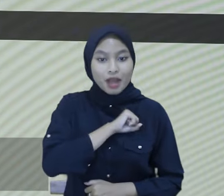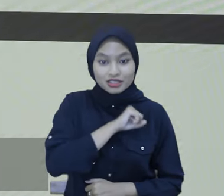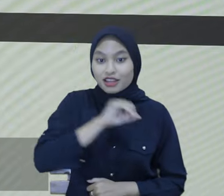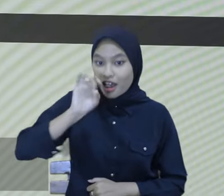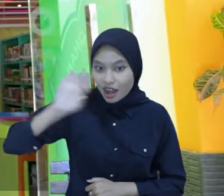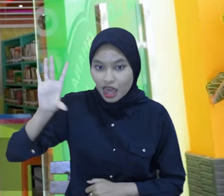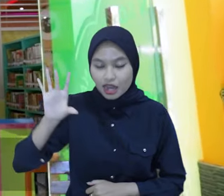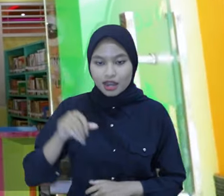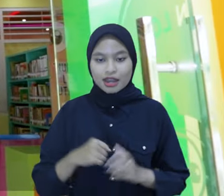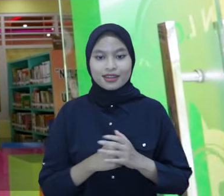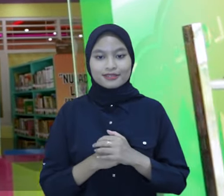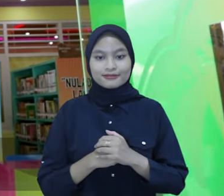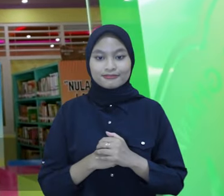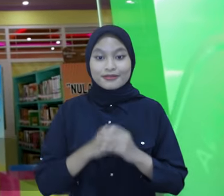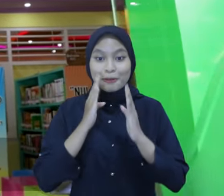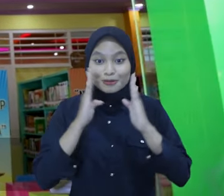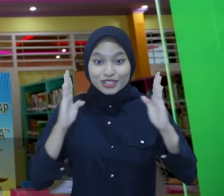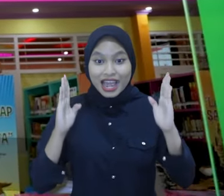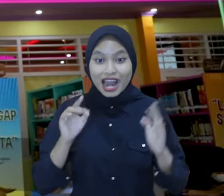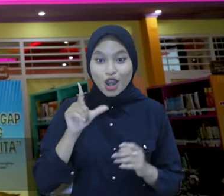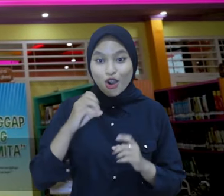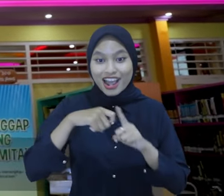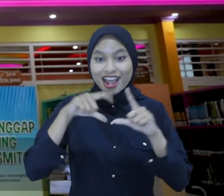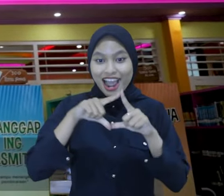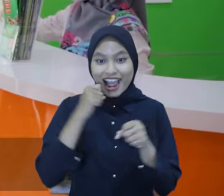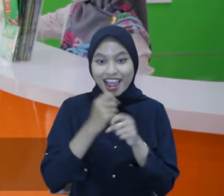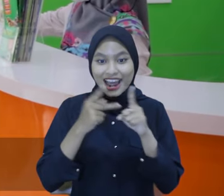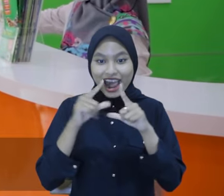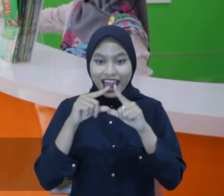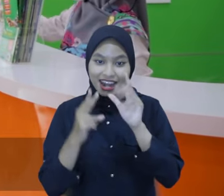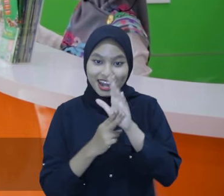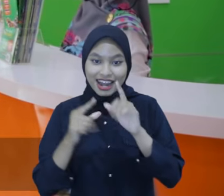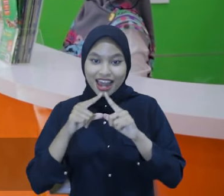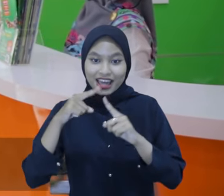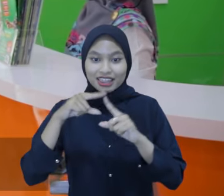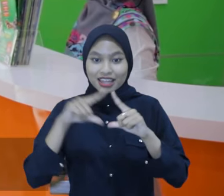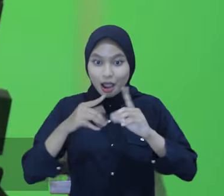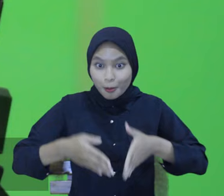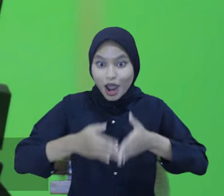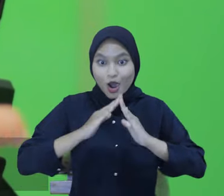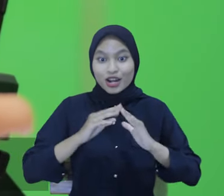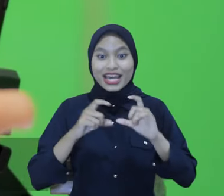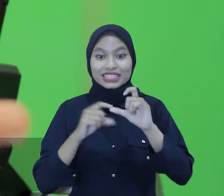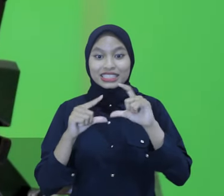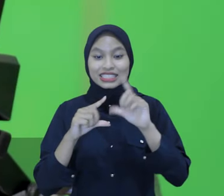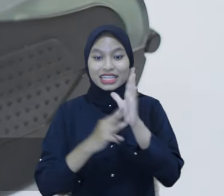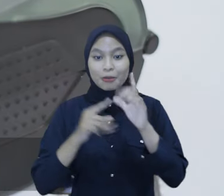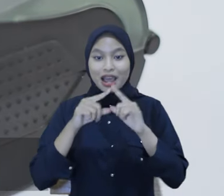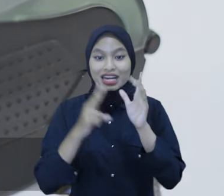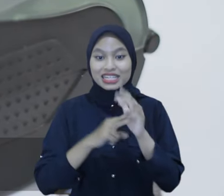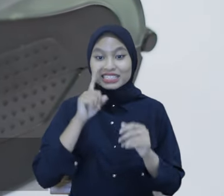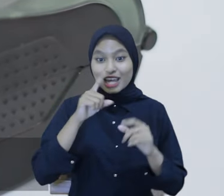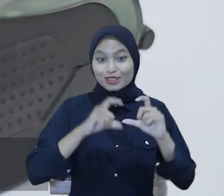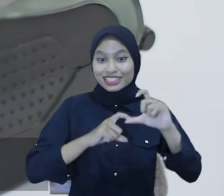lain. Perpustakaan Lokagana didirikan sejalan dengan pendirian SMA Negeri 1 Sedayu